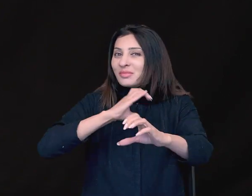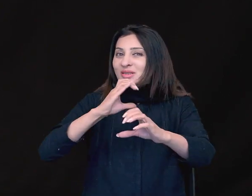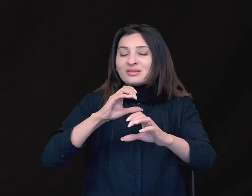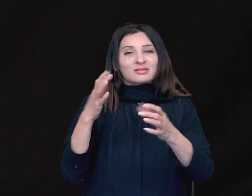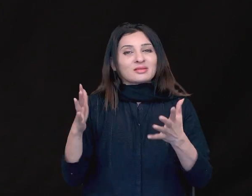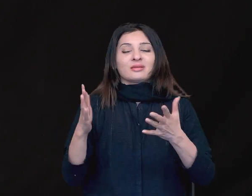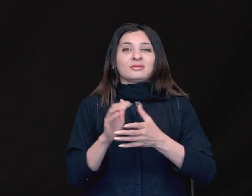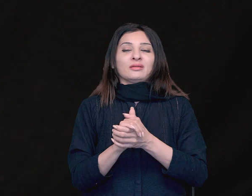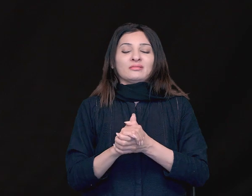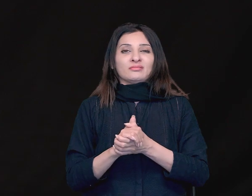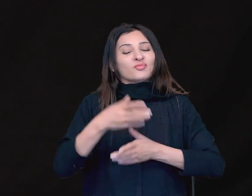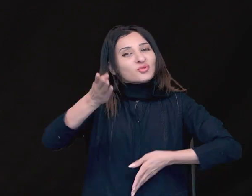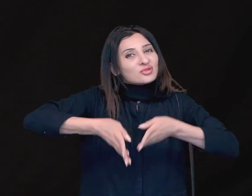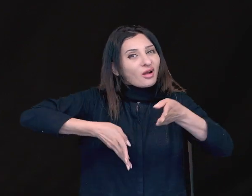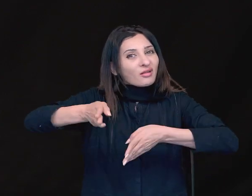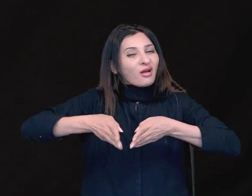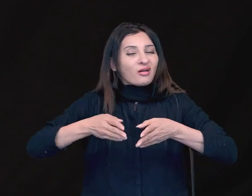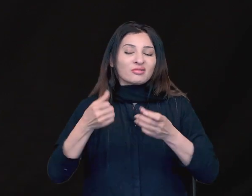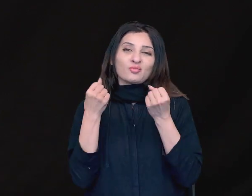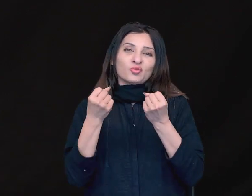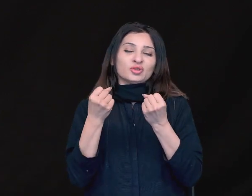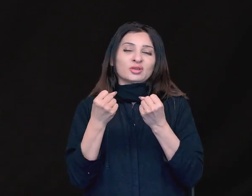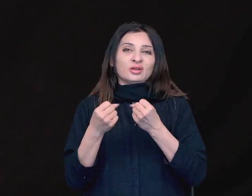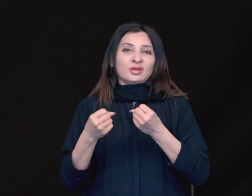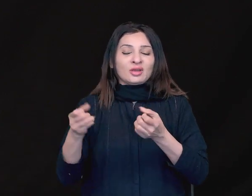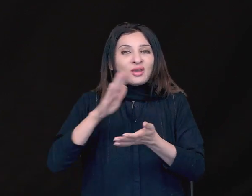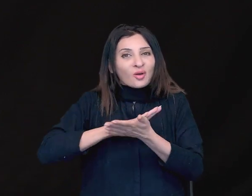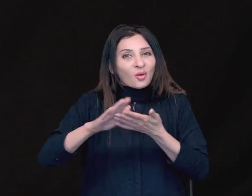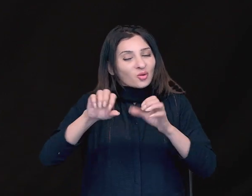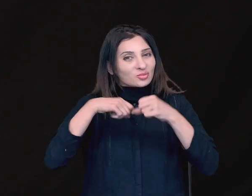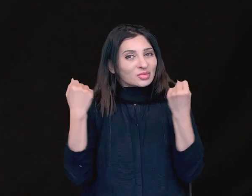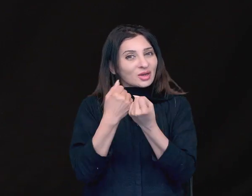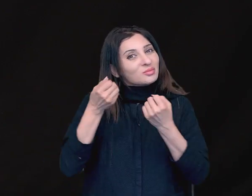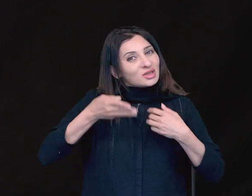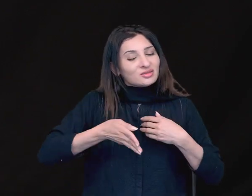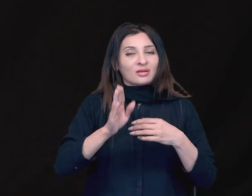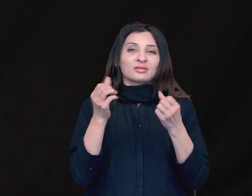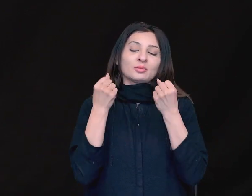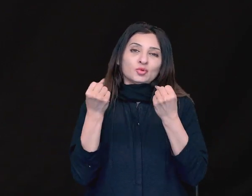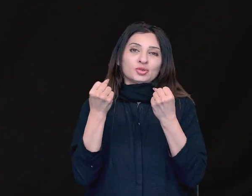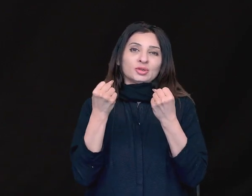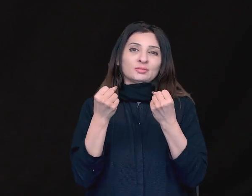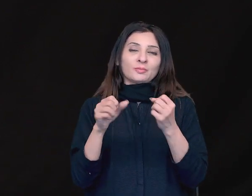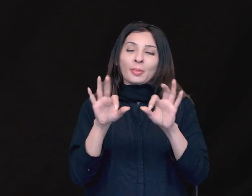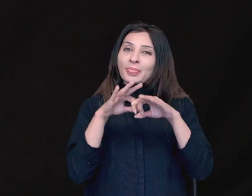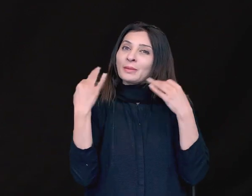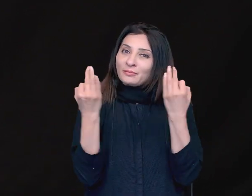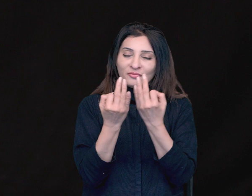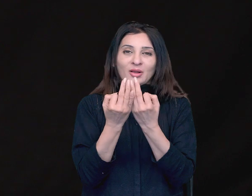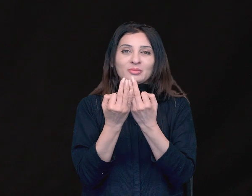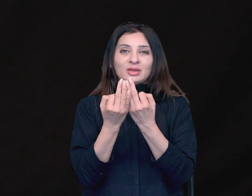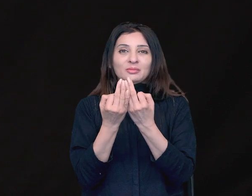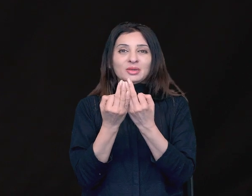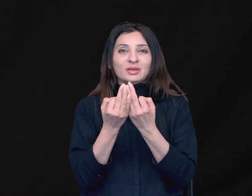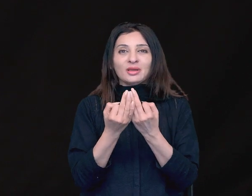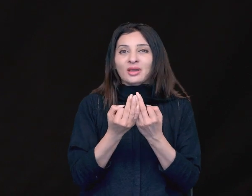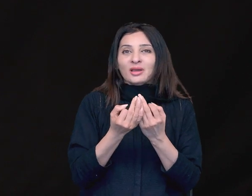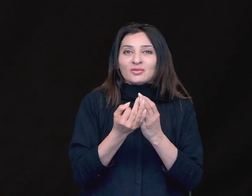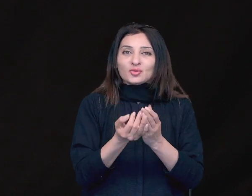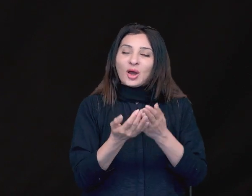کس ہسپتال میں علاج کرا سکتے ہیں کہ آپ کی فیملی بھی ڈسٹرب نہ ہو اور آپ باہر جا کے یہ چیزیں کریں۔